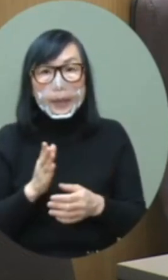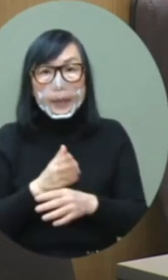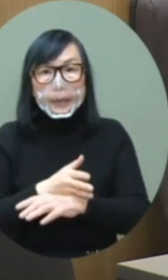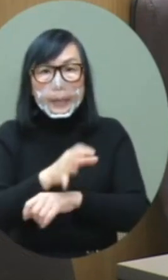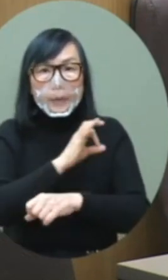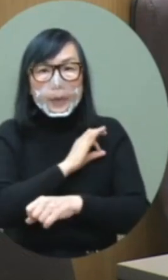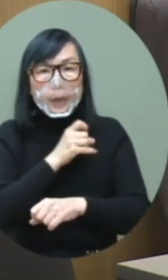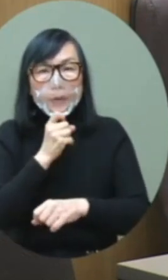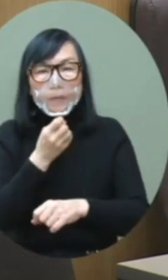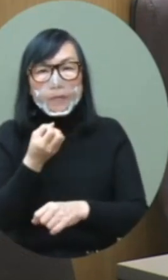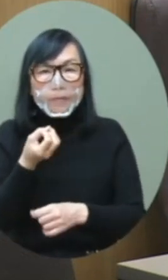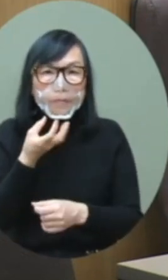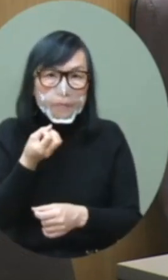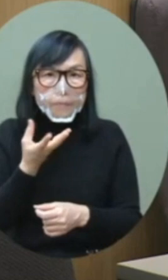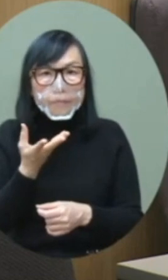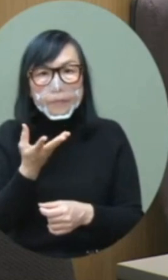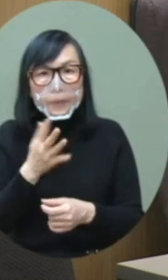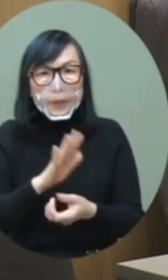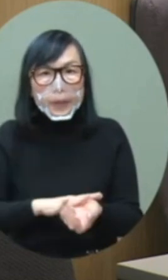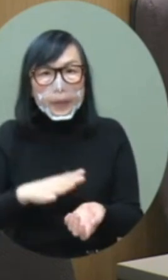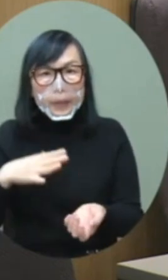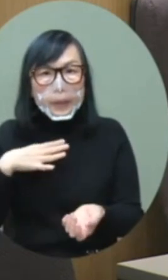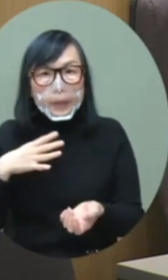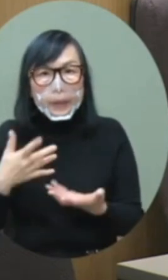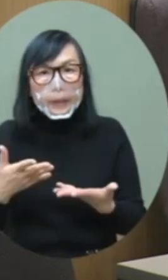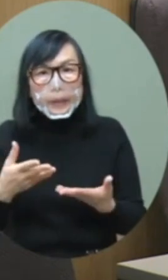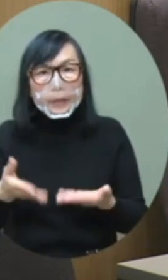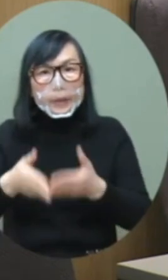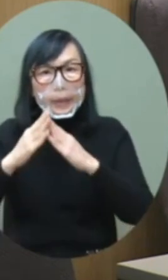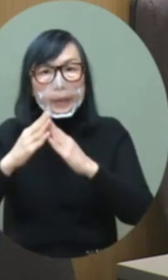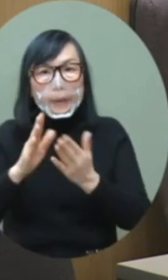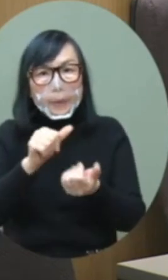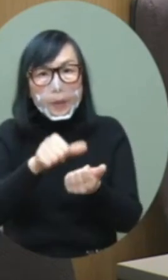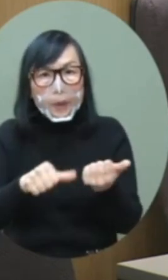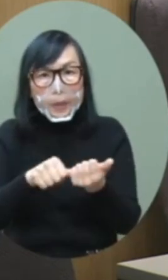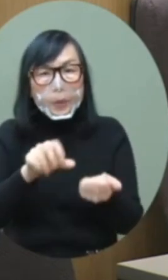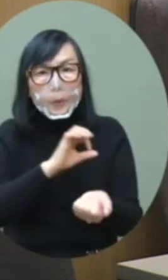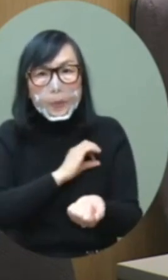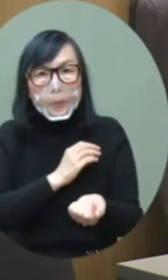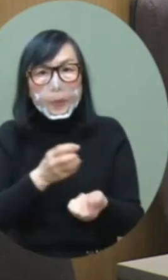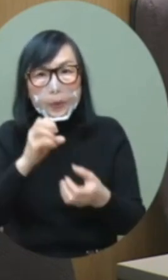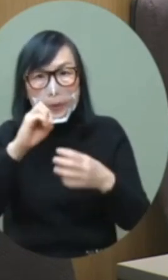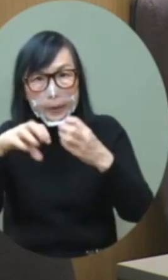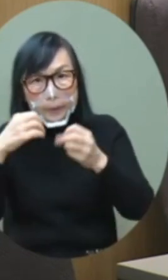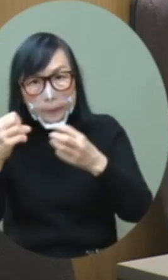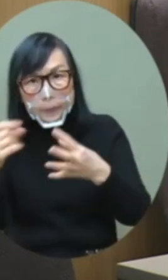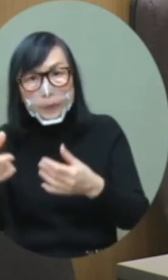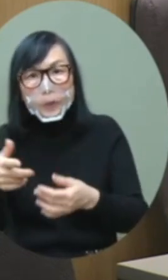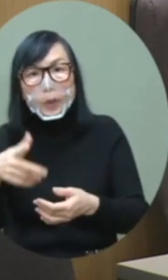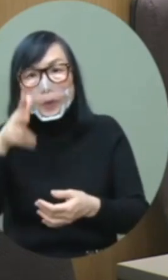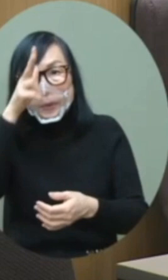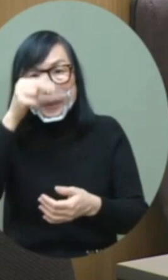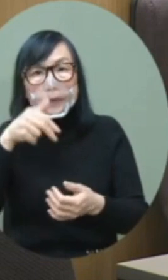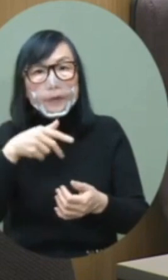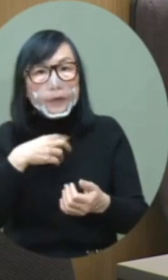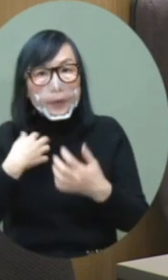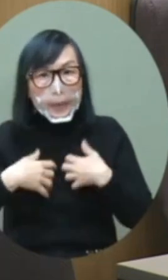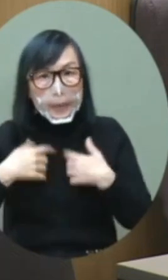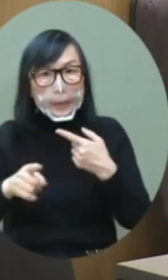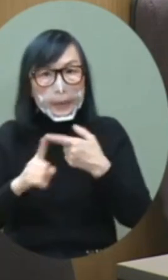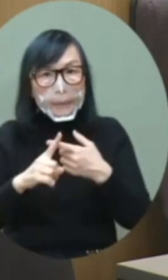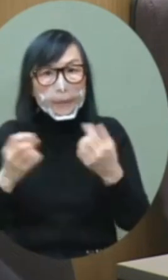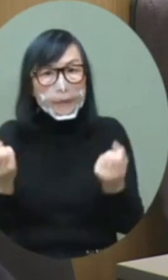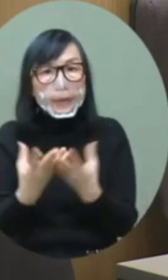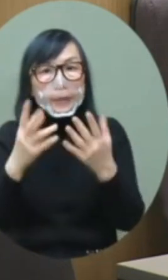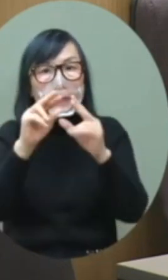意見就認為咧，即係疫情緩和咗之後要成立個委員會去檢討政府應對危急管理機制係咪出咗問題